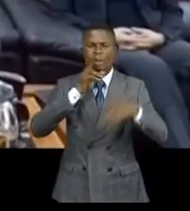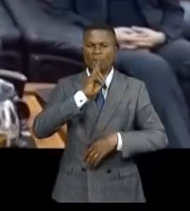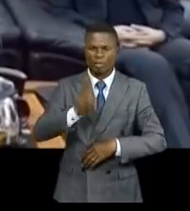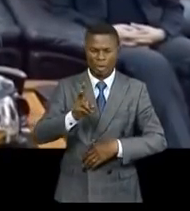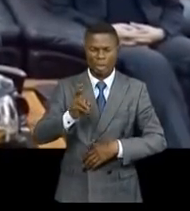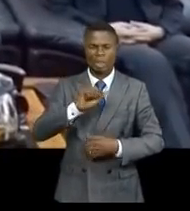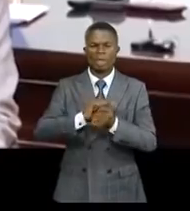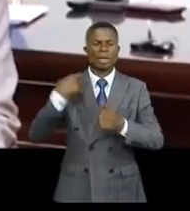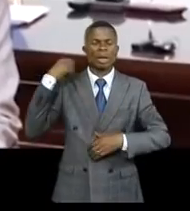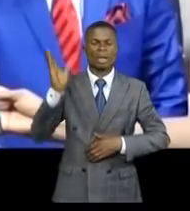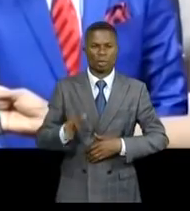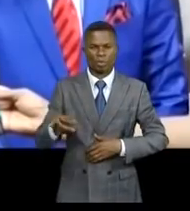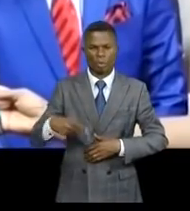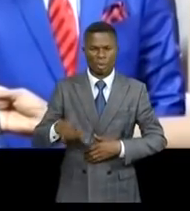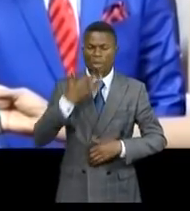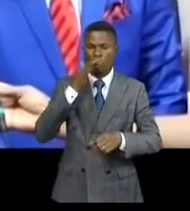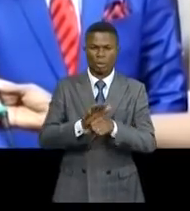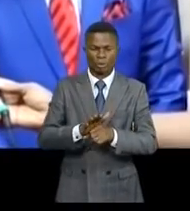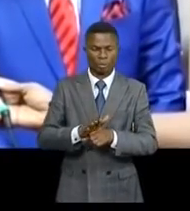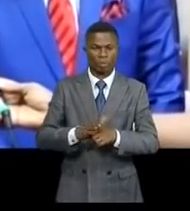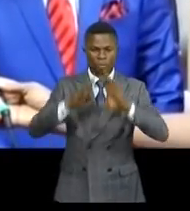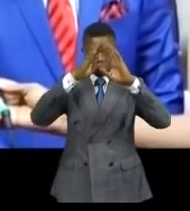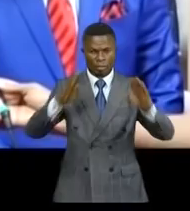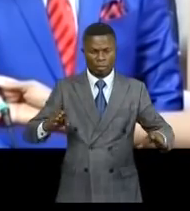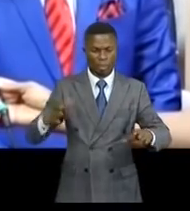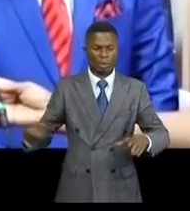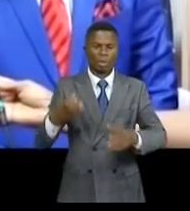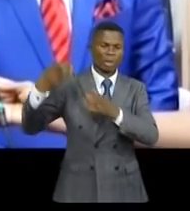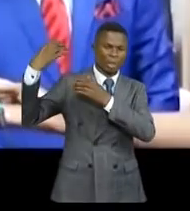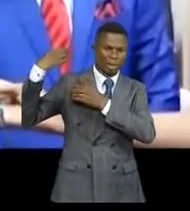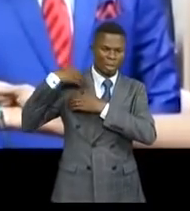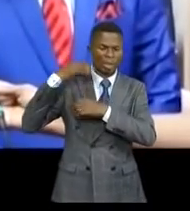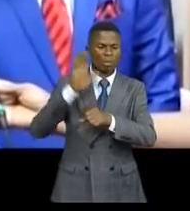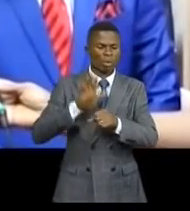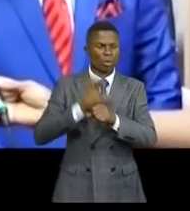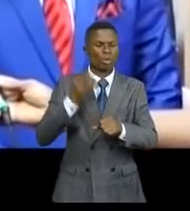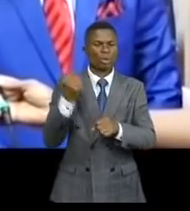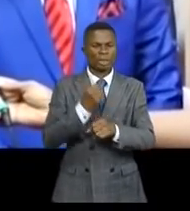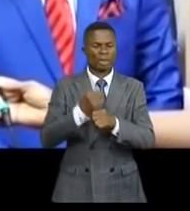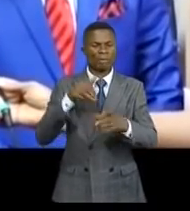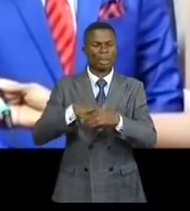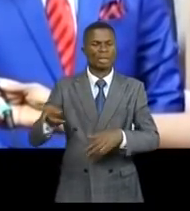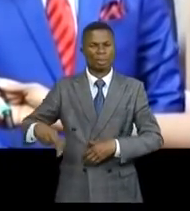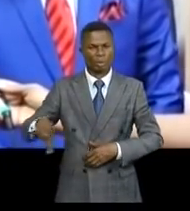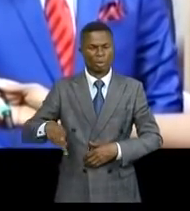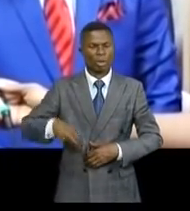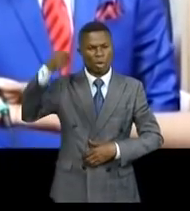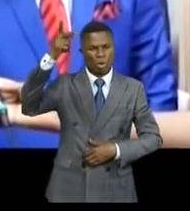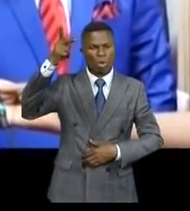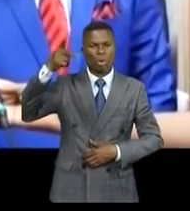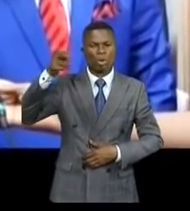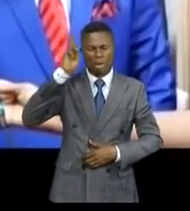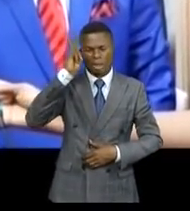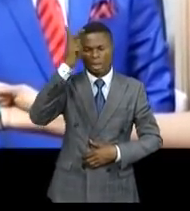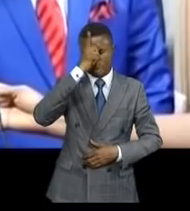du gouverneur Kaboula. Je dois vous rassurer que la concession prend en charge d'importants travaux dans la province du Haut-Katanga.